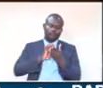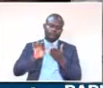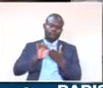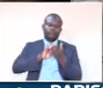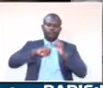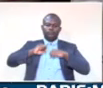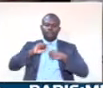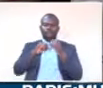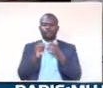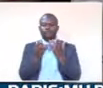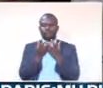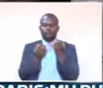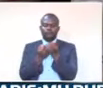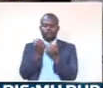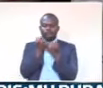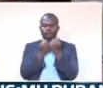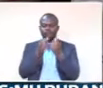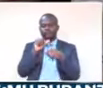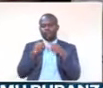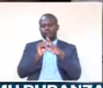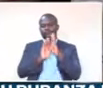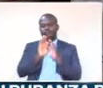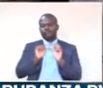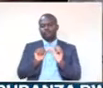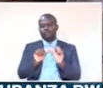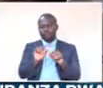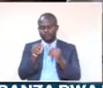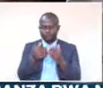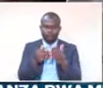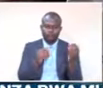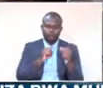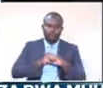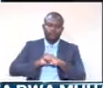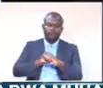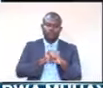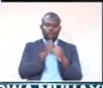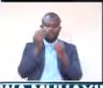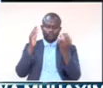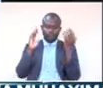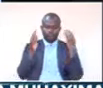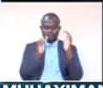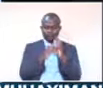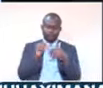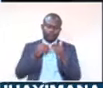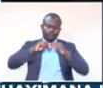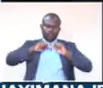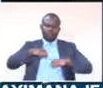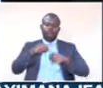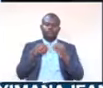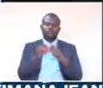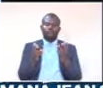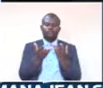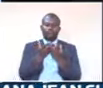masezerano ajyanye n'ubutwererane mu byerekeye iterambere rirambye no kubungabunga amashyamba. Hari n'amasezerano